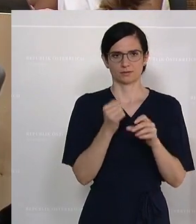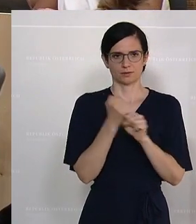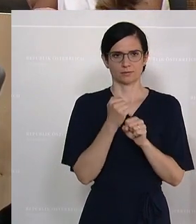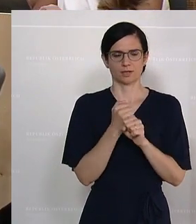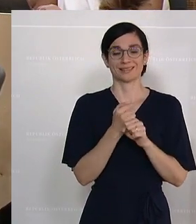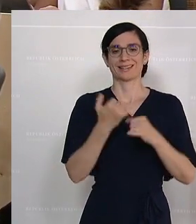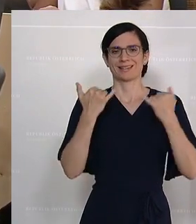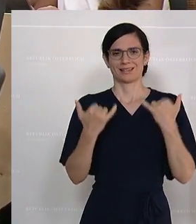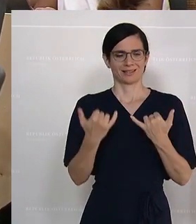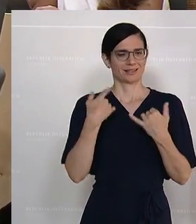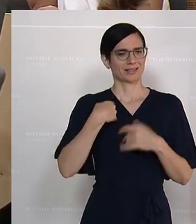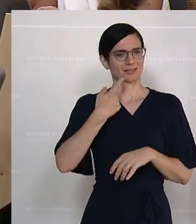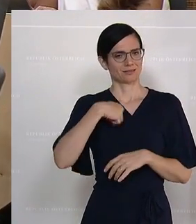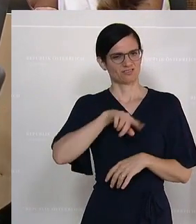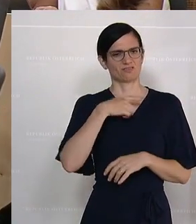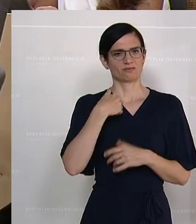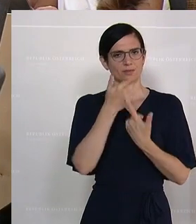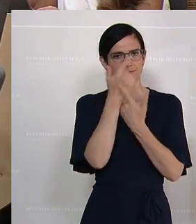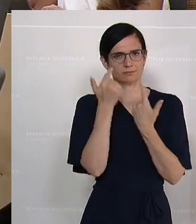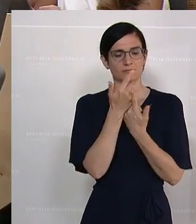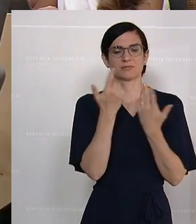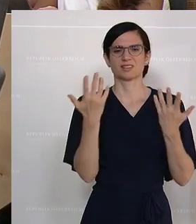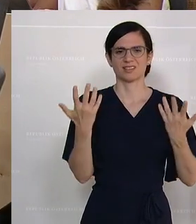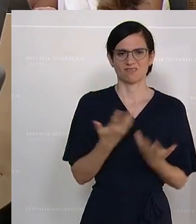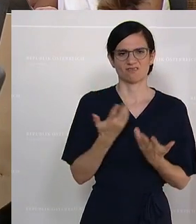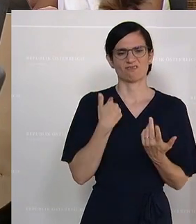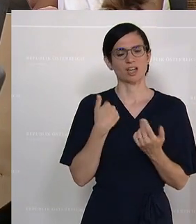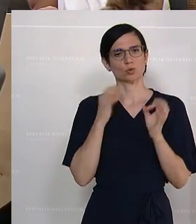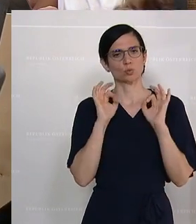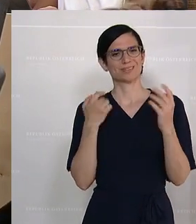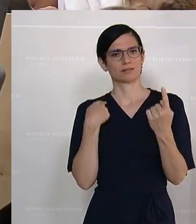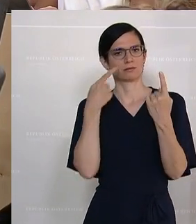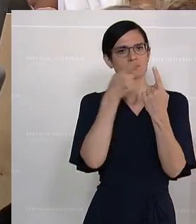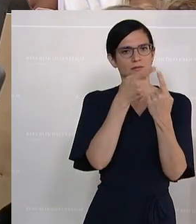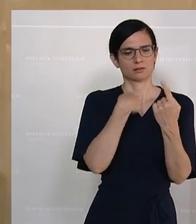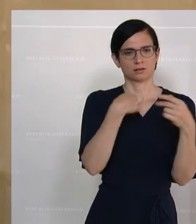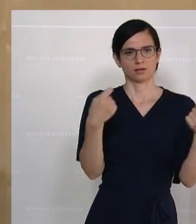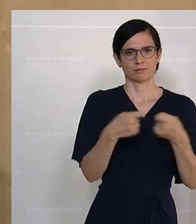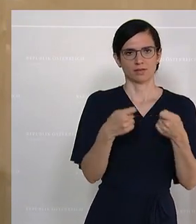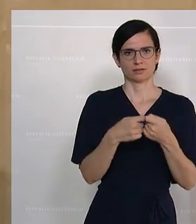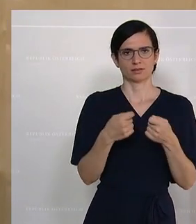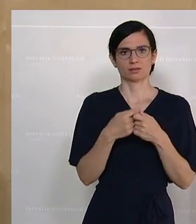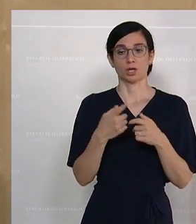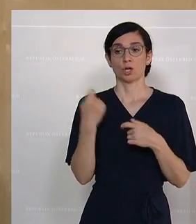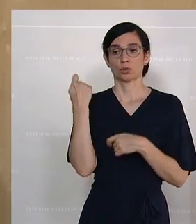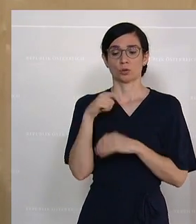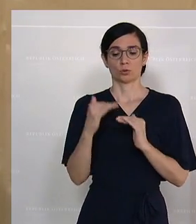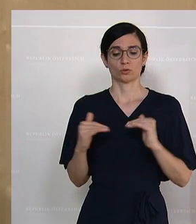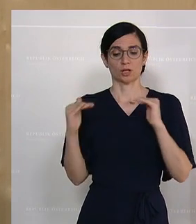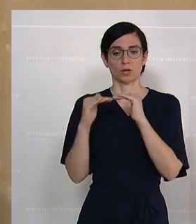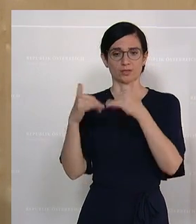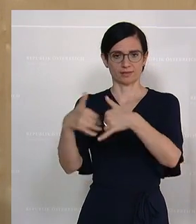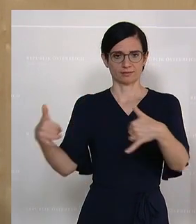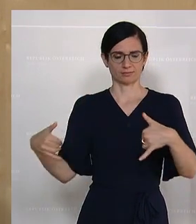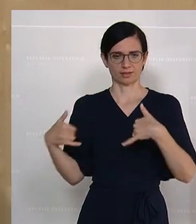maßnahmen die zielgerichteten sind darüber tauschen wir uns ja gerade aus aber ein entlastungspaket ein teuerungsausgleich paket man